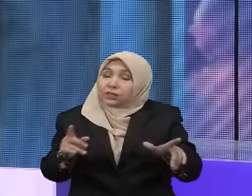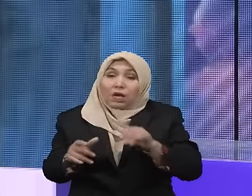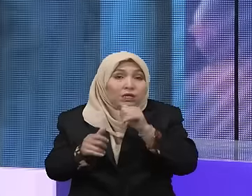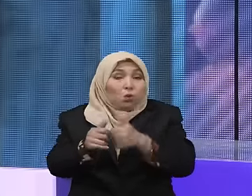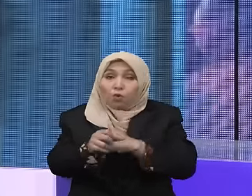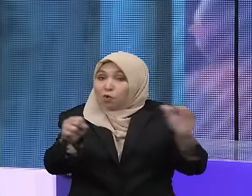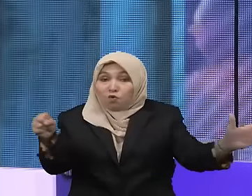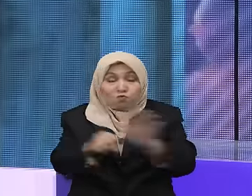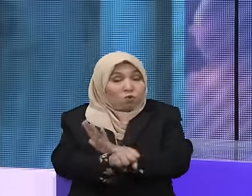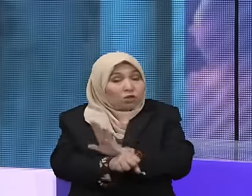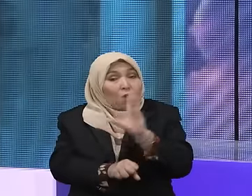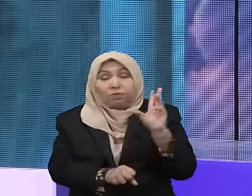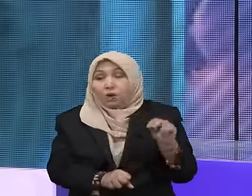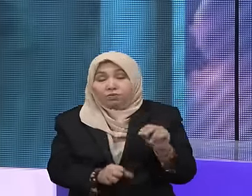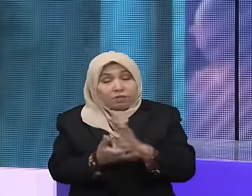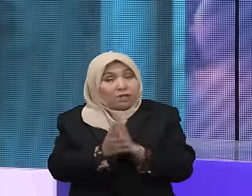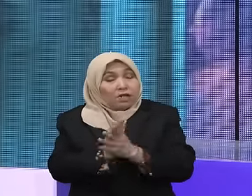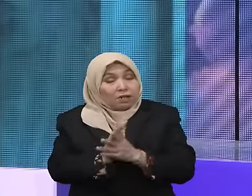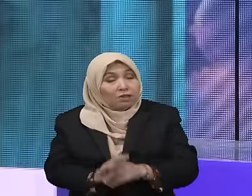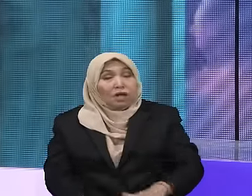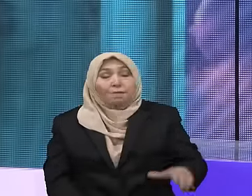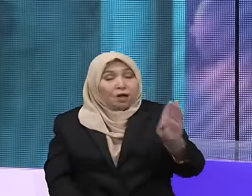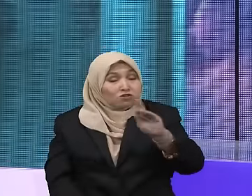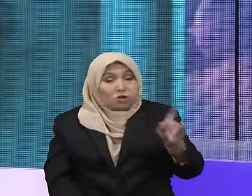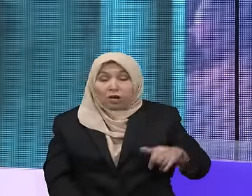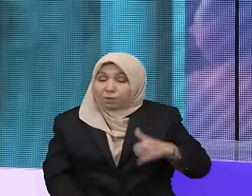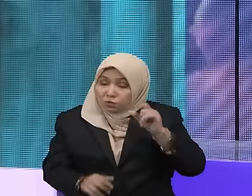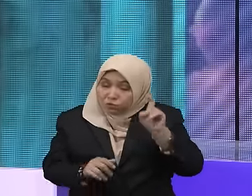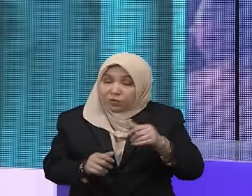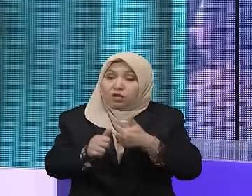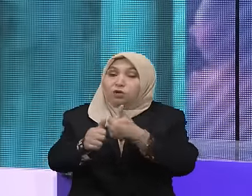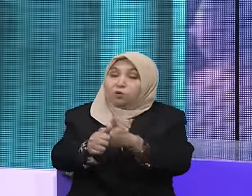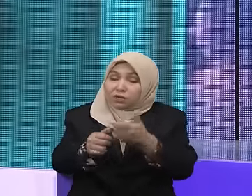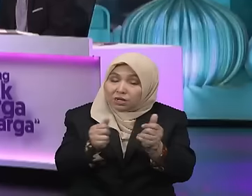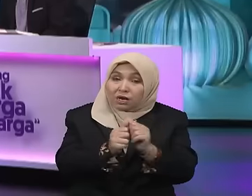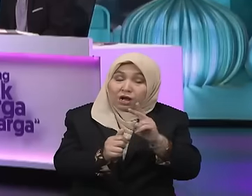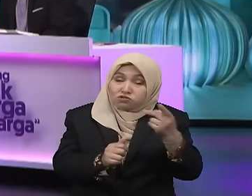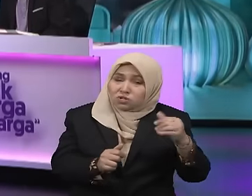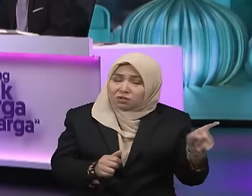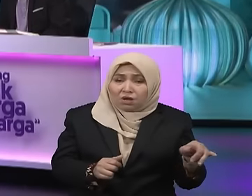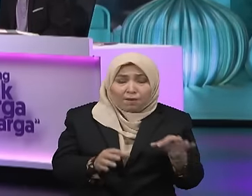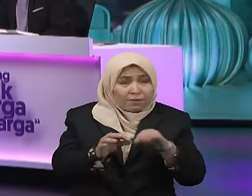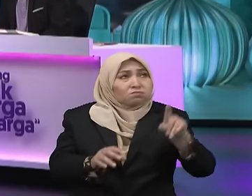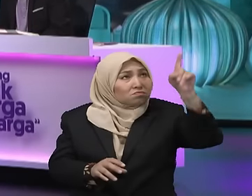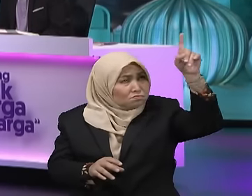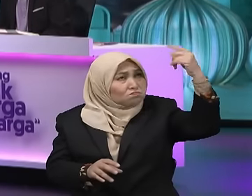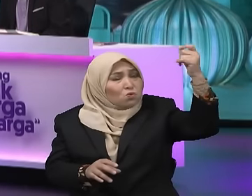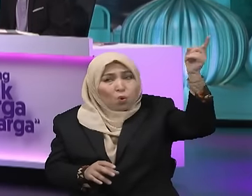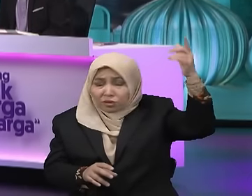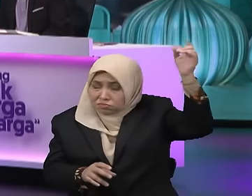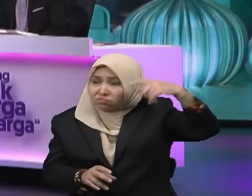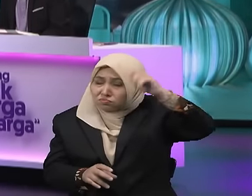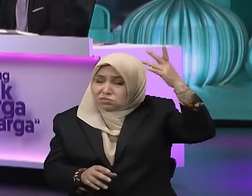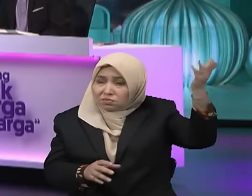sebiji. Kalau sebiji itu maksudnya kalau bazirah itu perlu diikuti dengan hadihi. Yang penting dia kata, okey, ini Tuhanku. Ya, jadi dalam